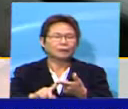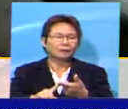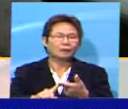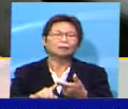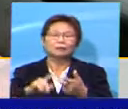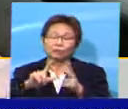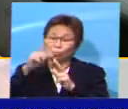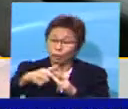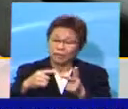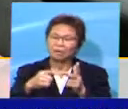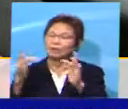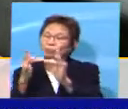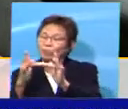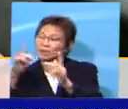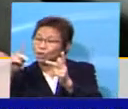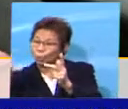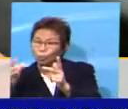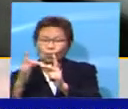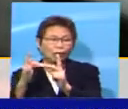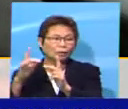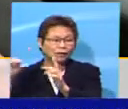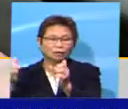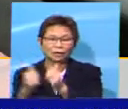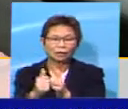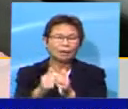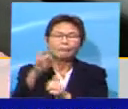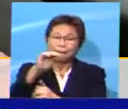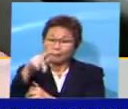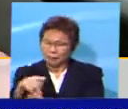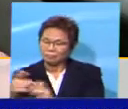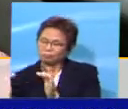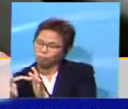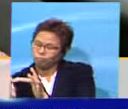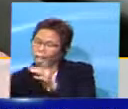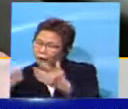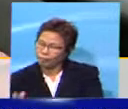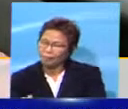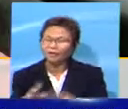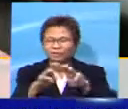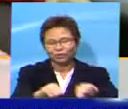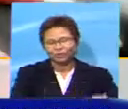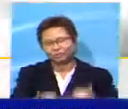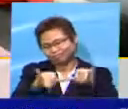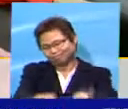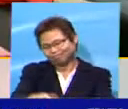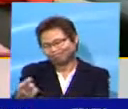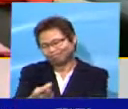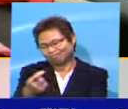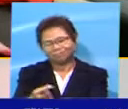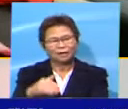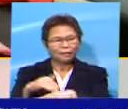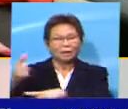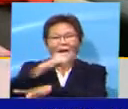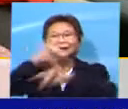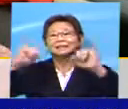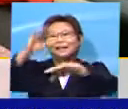Kemudian koordinat dengan pejabat daerah dan juga Datuk Seri Ahli Parlimen supaya akhirnya student boleh berada di sini. Hari Senin ini saya akan